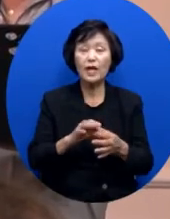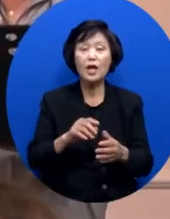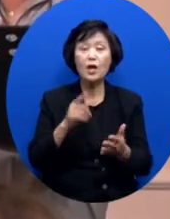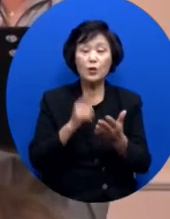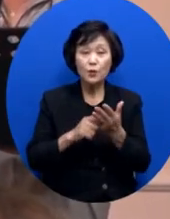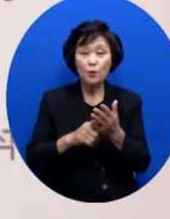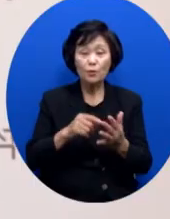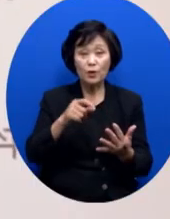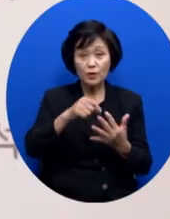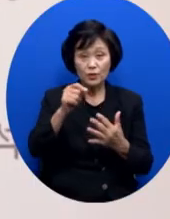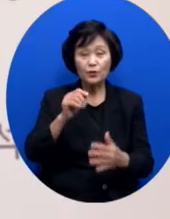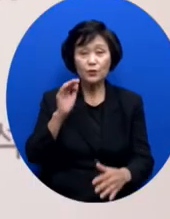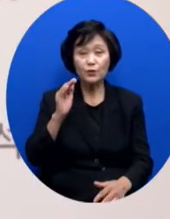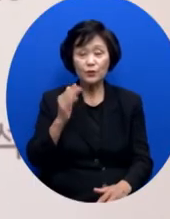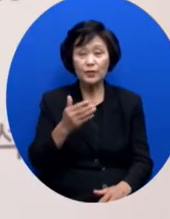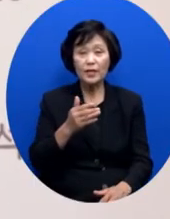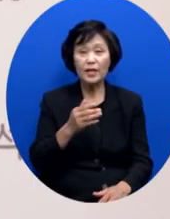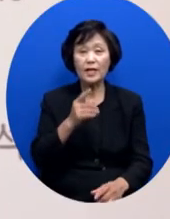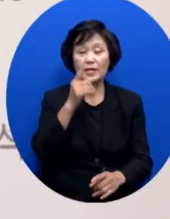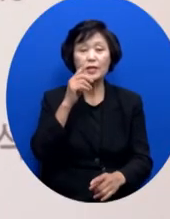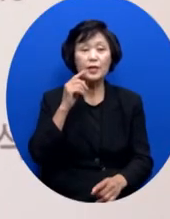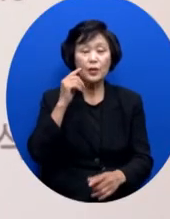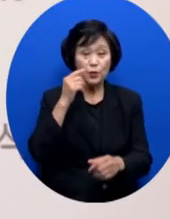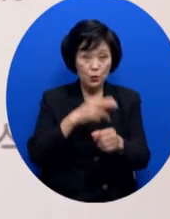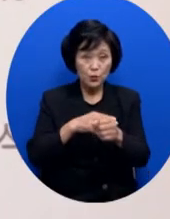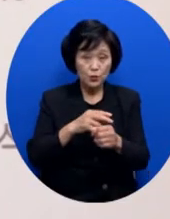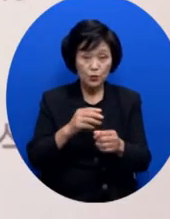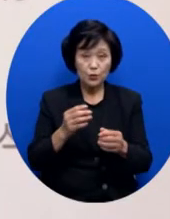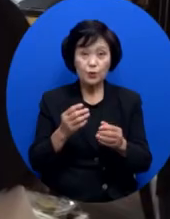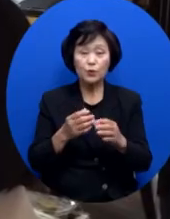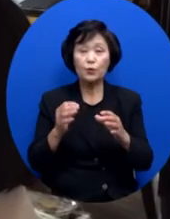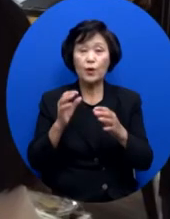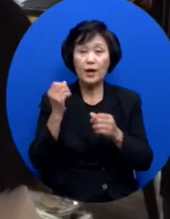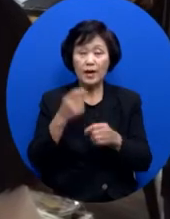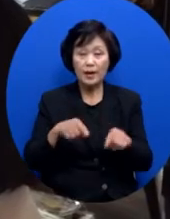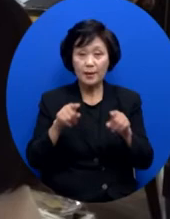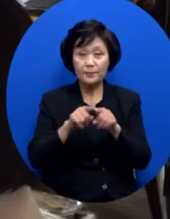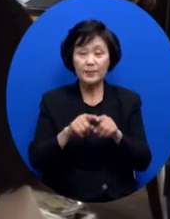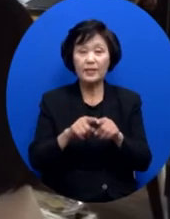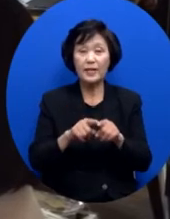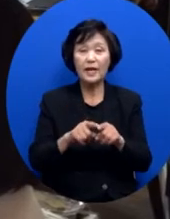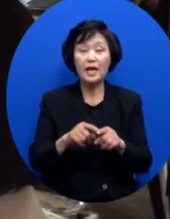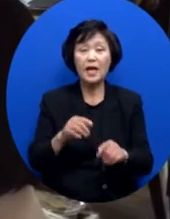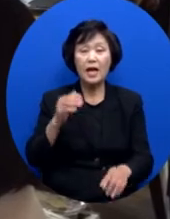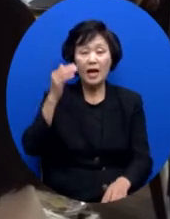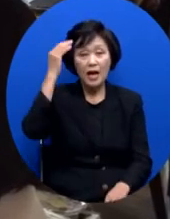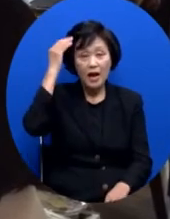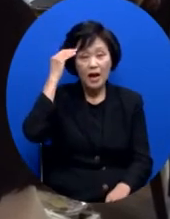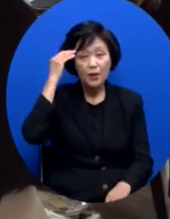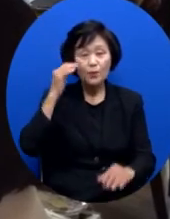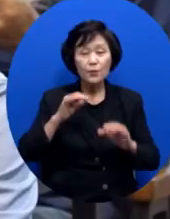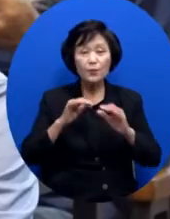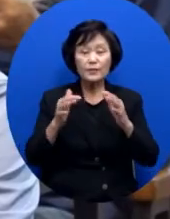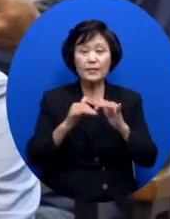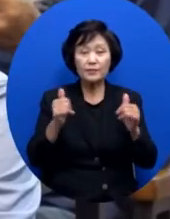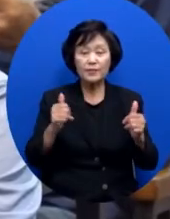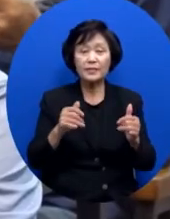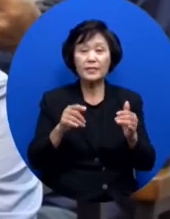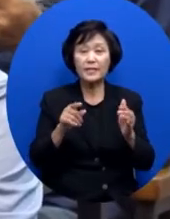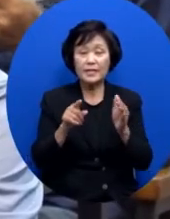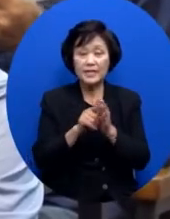선출된 아신 데 이명석 교수를 비롯해 시드니 대표에서 논문을 발표한 우리나라 신학자들이 참석했습니다